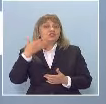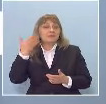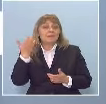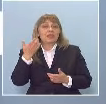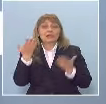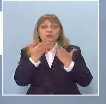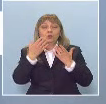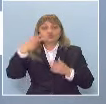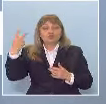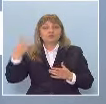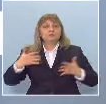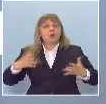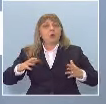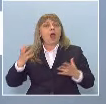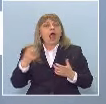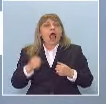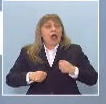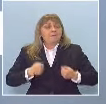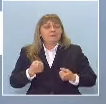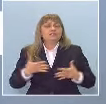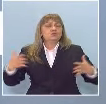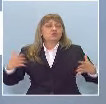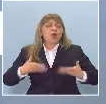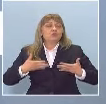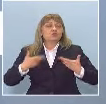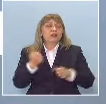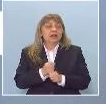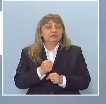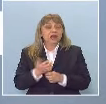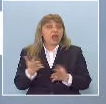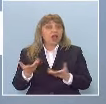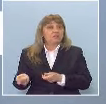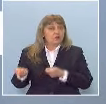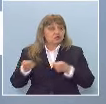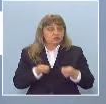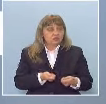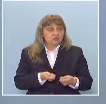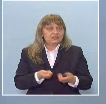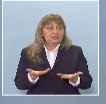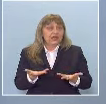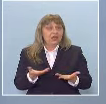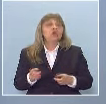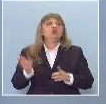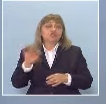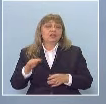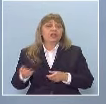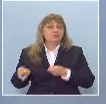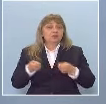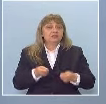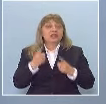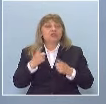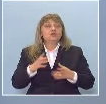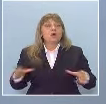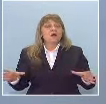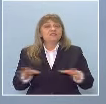с изключително голямо желание работим. Какво ще ни донесе? Ще ни донесе едно